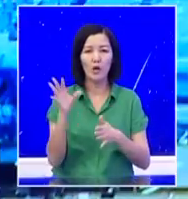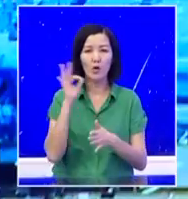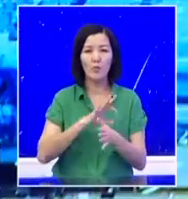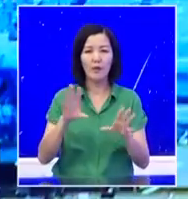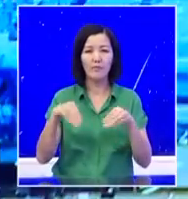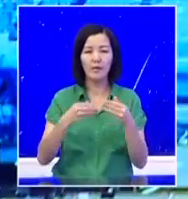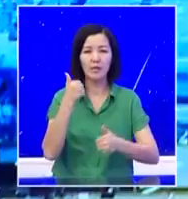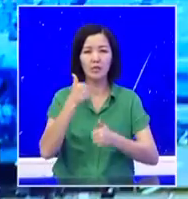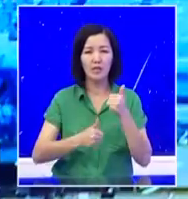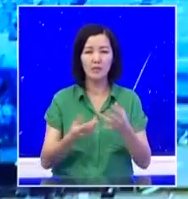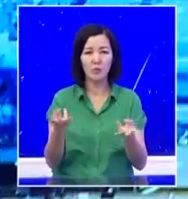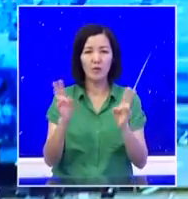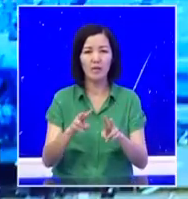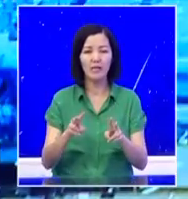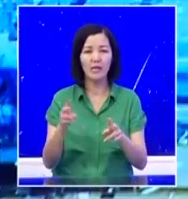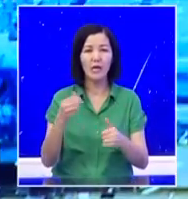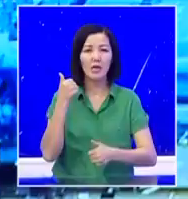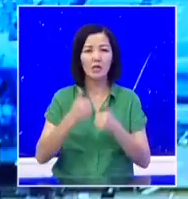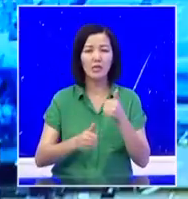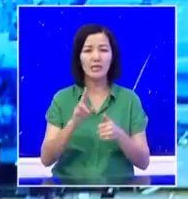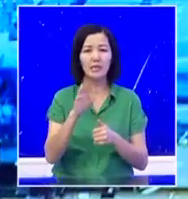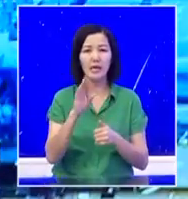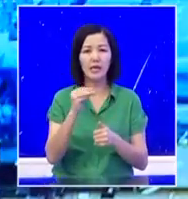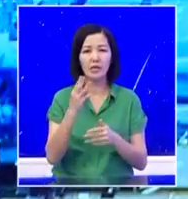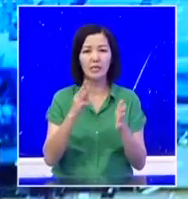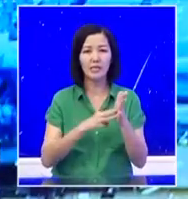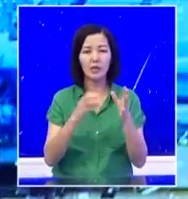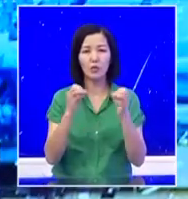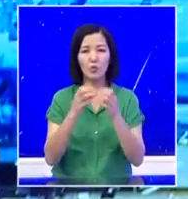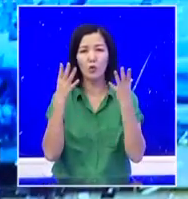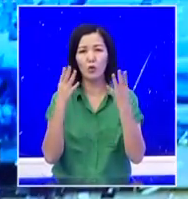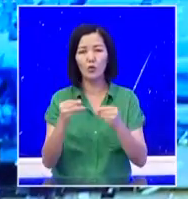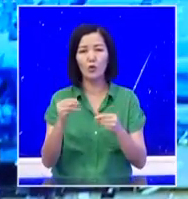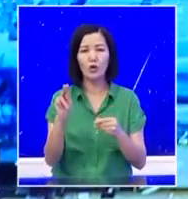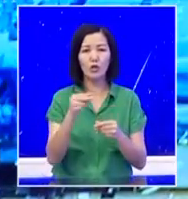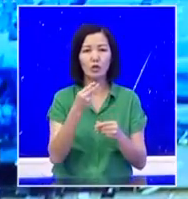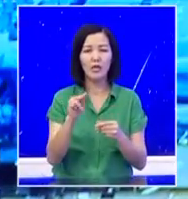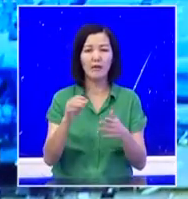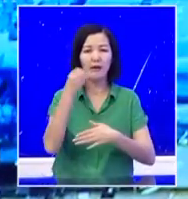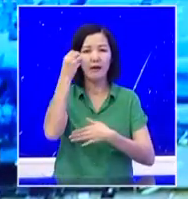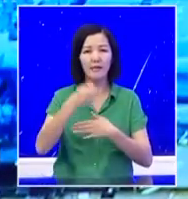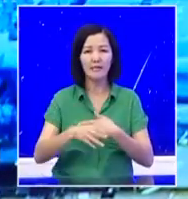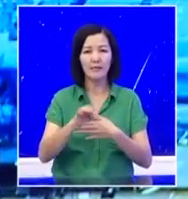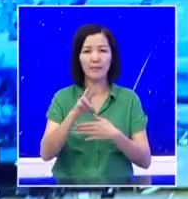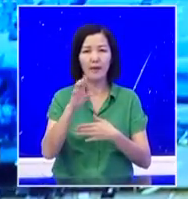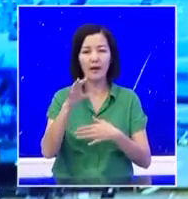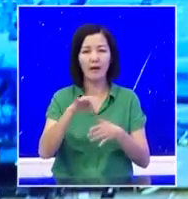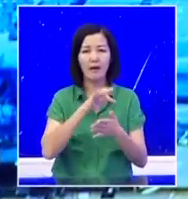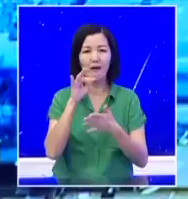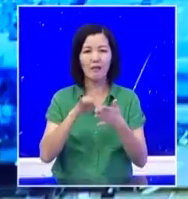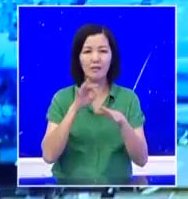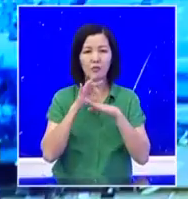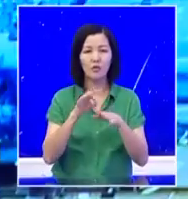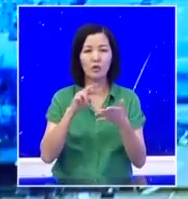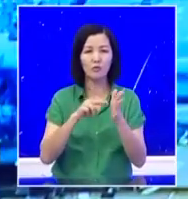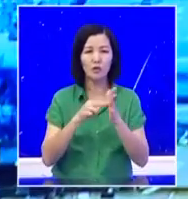беретін жарыс болып қала береді. Аталған жарыс қарашаның 8 мен 10 аралығында Чехия астанасы Прага қаласында өтеді деп